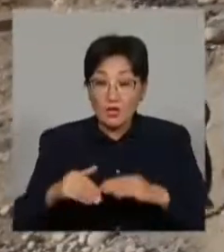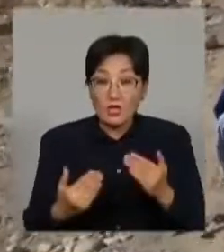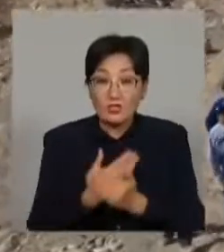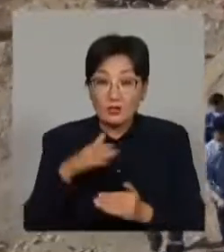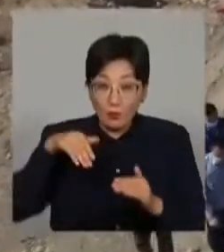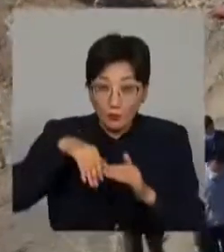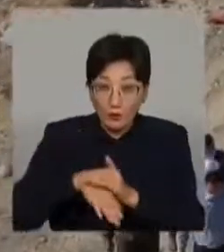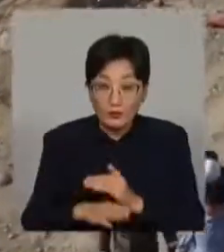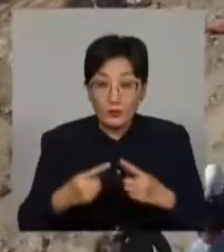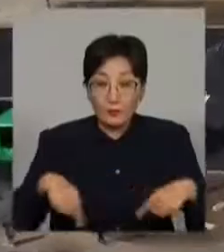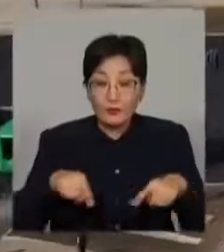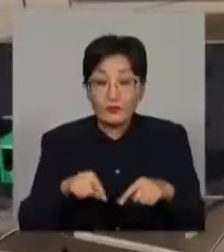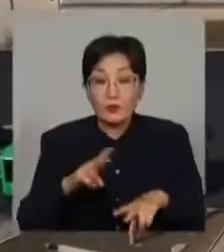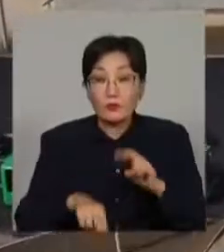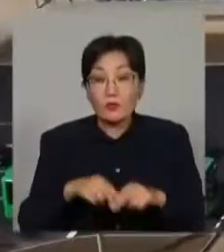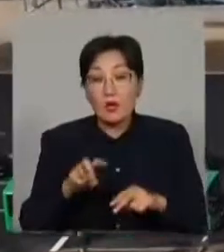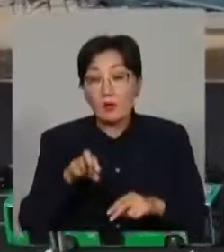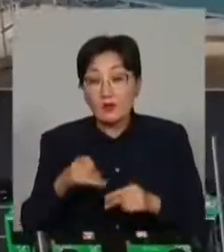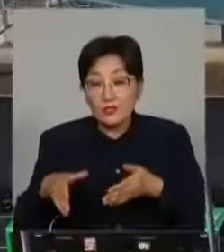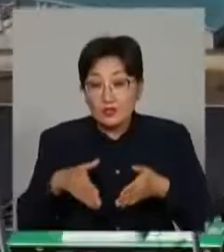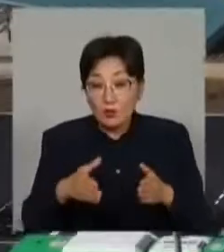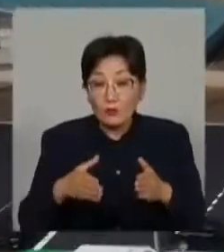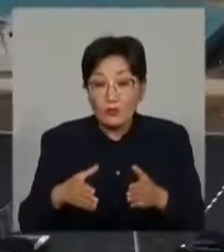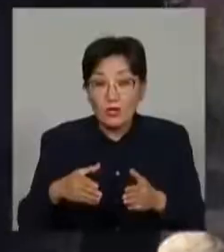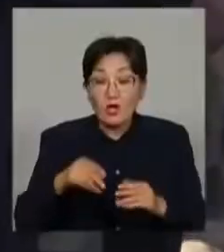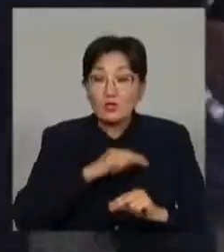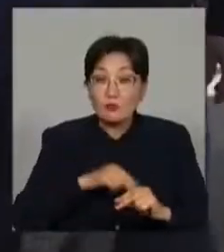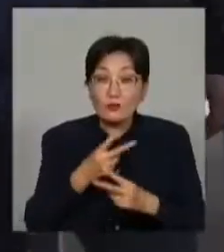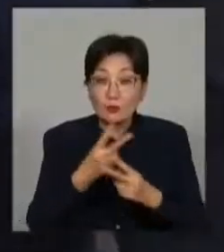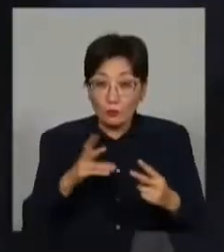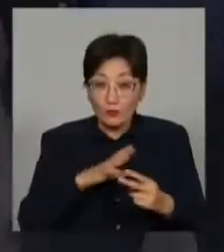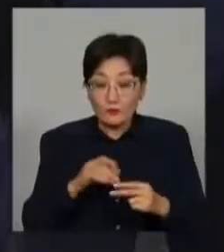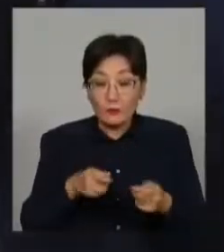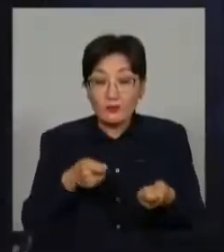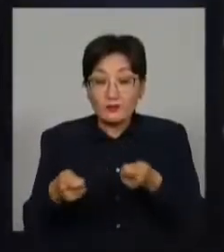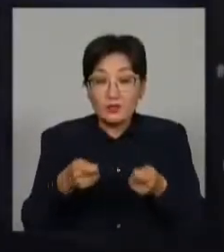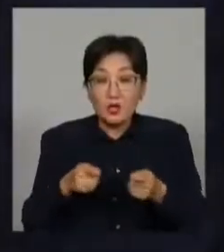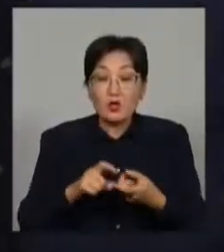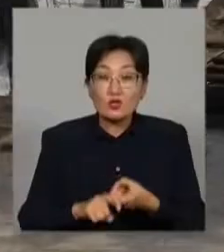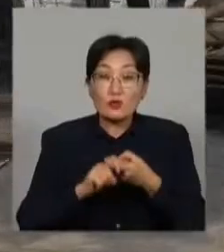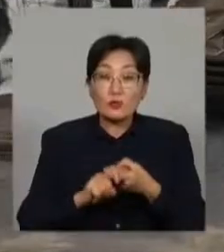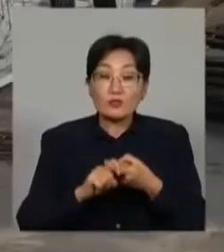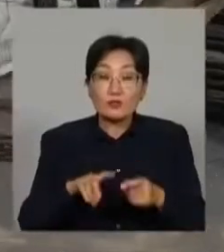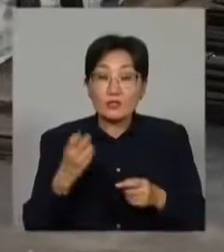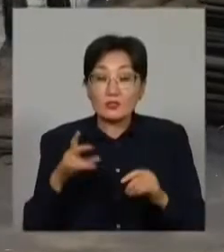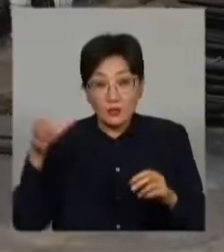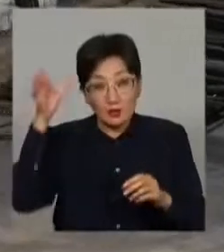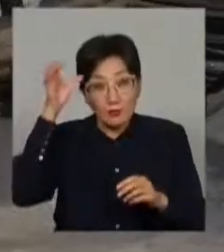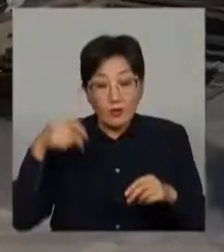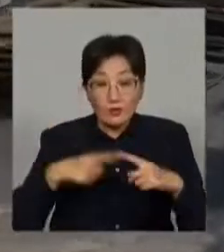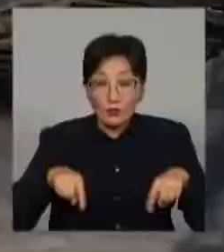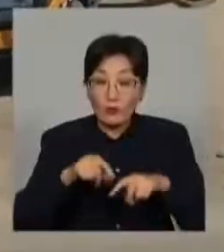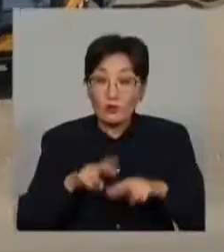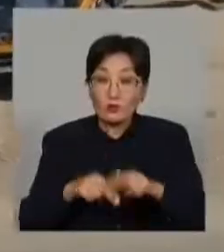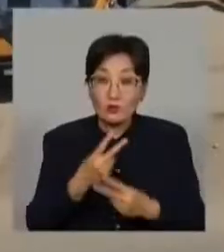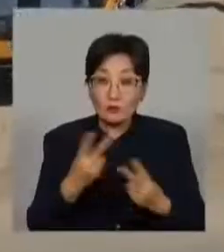метро стансаларының құрылысы мен Абай даңғылын үңгілеу барысын тексерді. Бұдан бөлек Бақытжан Әбдірұлы жұқпалы аурулар ұлттық ғылыми орталығының